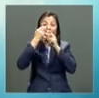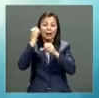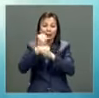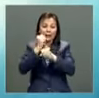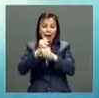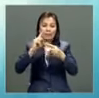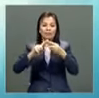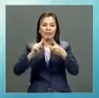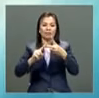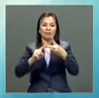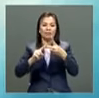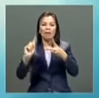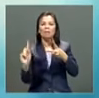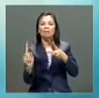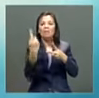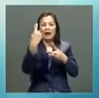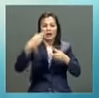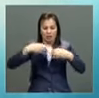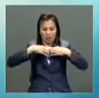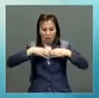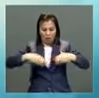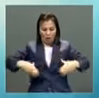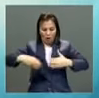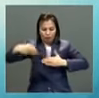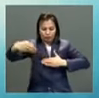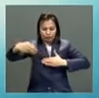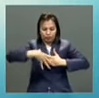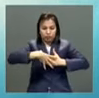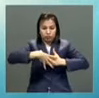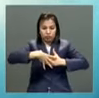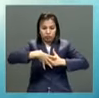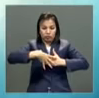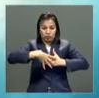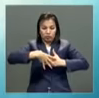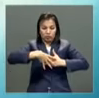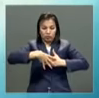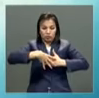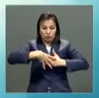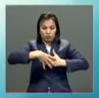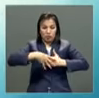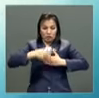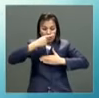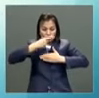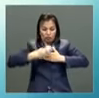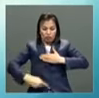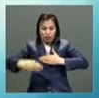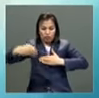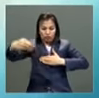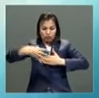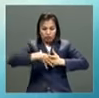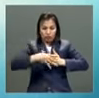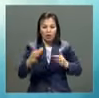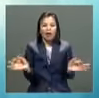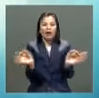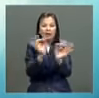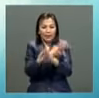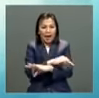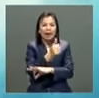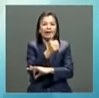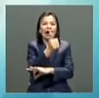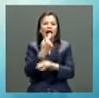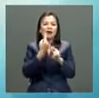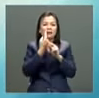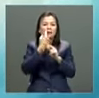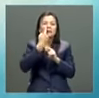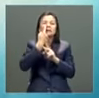ย์ปอดเนี่ยโดยการใช้ CT สแกนเนี่ย CT สแกนสามารถช่วยทดแทนได้ด้วยท่านก็